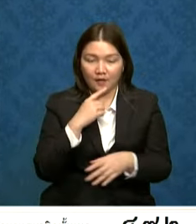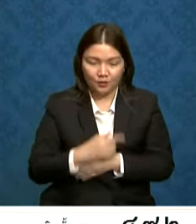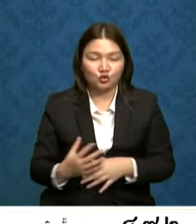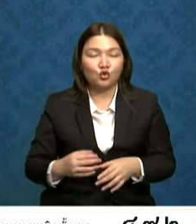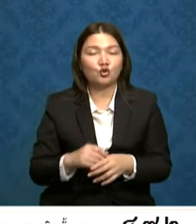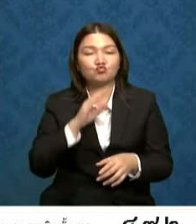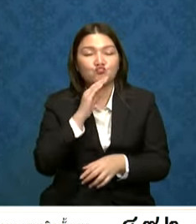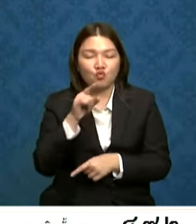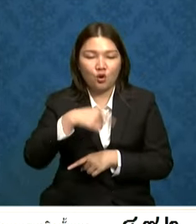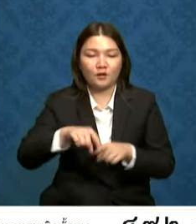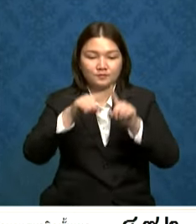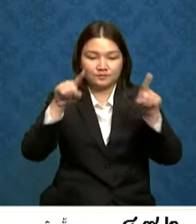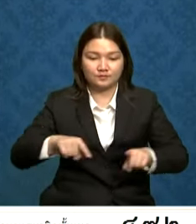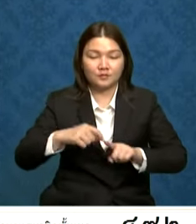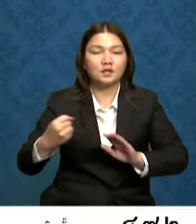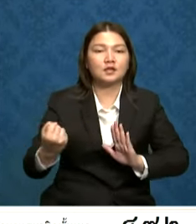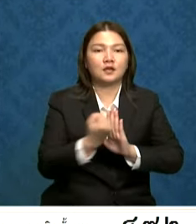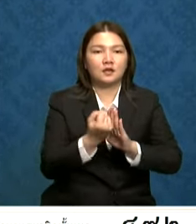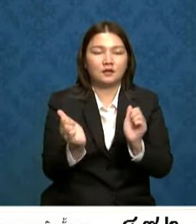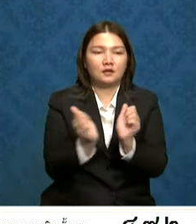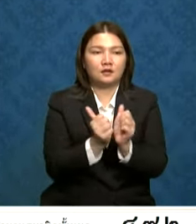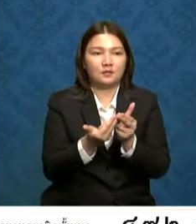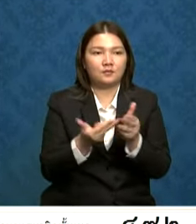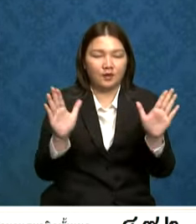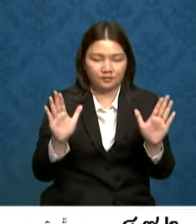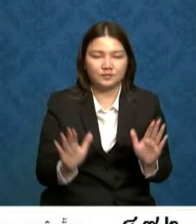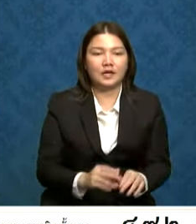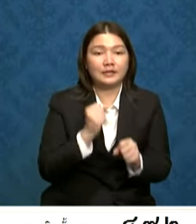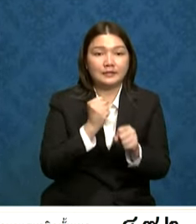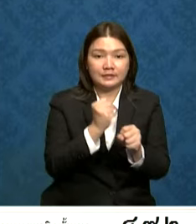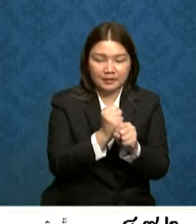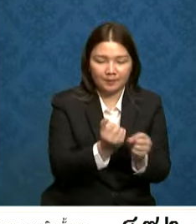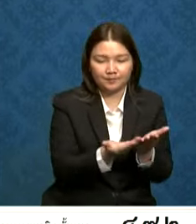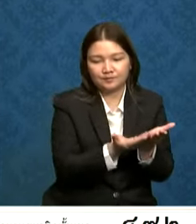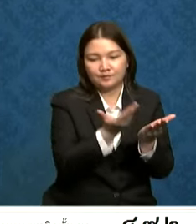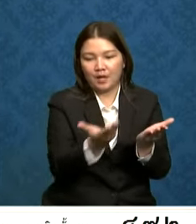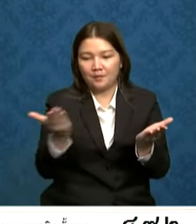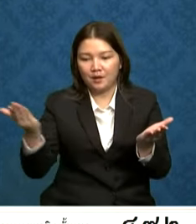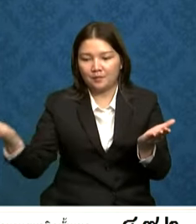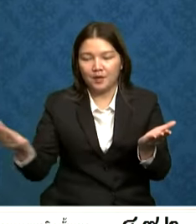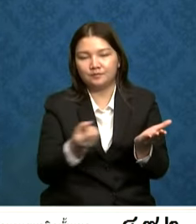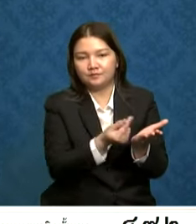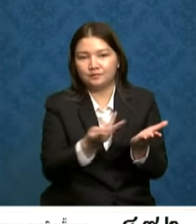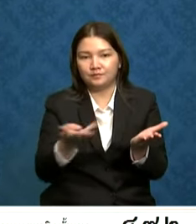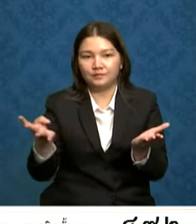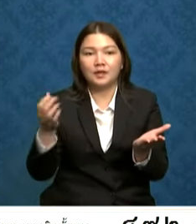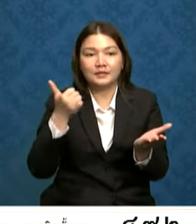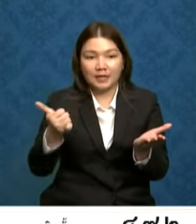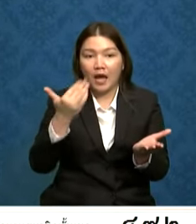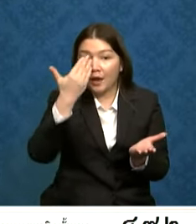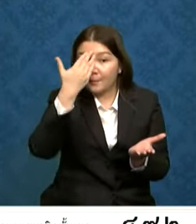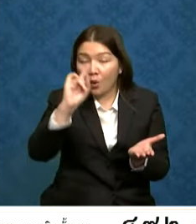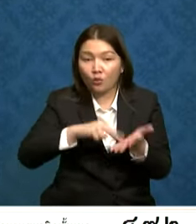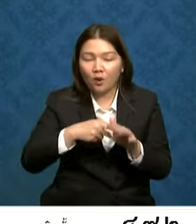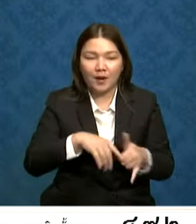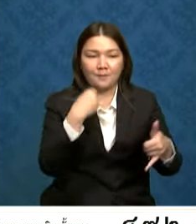ตราพระบัญญัตินิรโทษกรรมอาจทำเป็นหลายฉบับเพราะเหตุการณ์หรือพฤติกรรมของการกระทำ